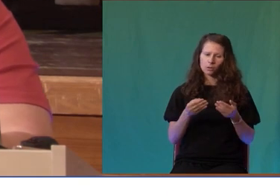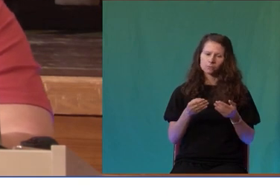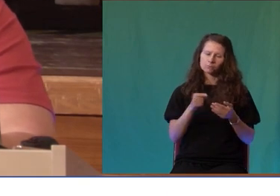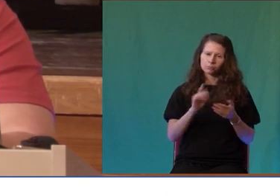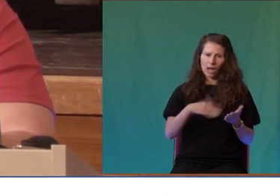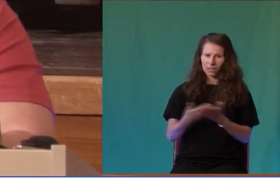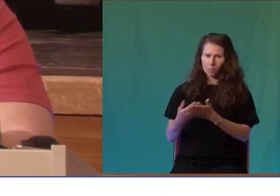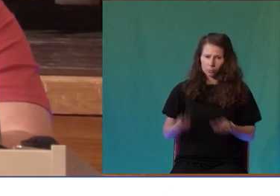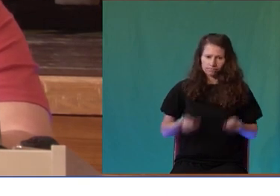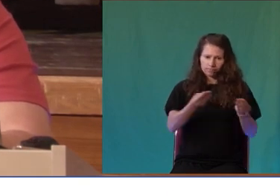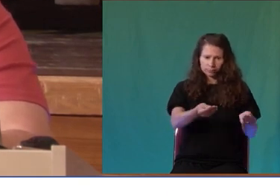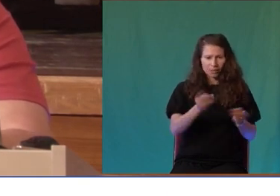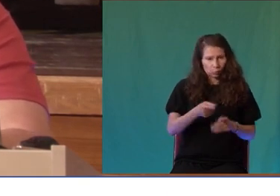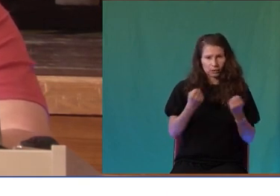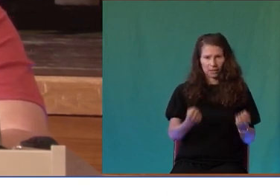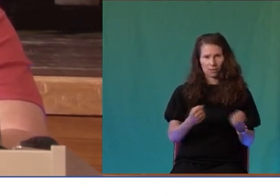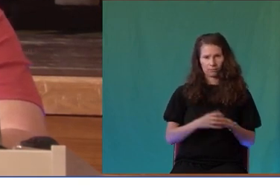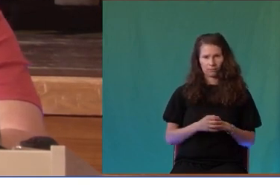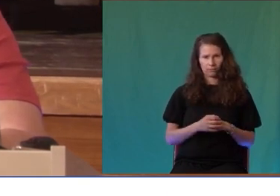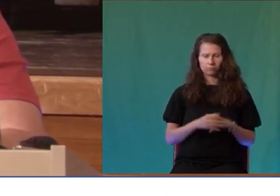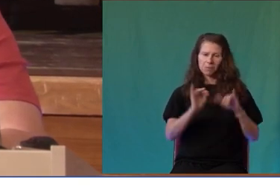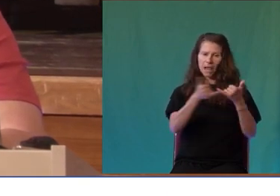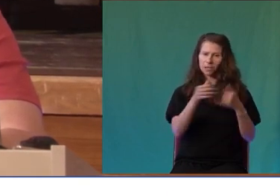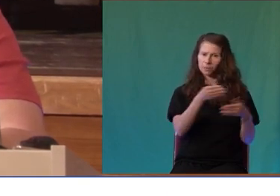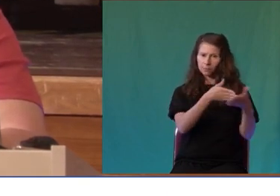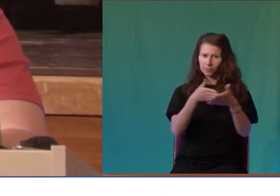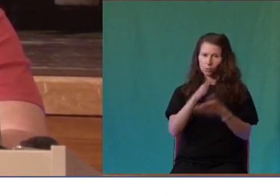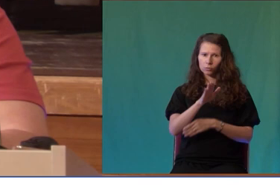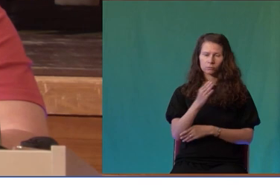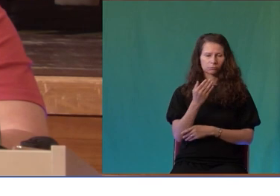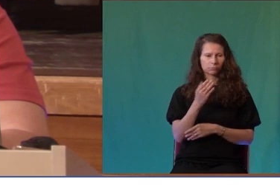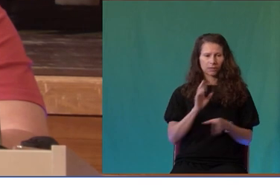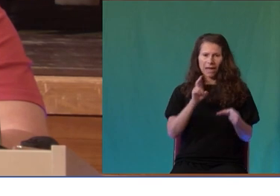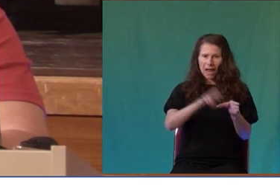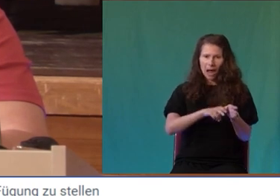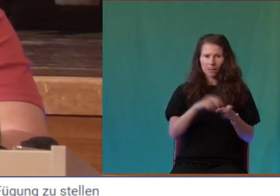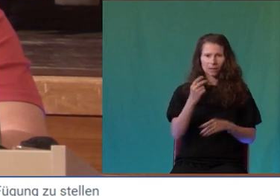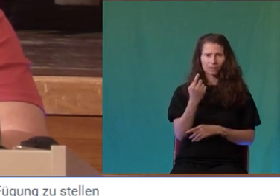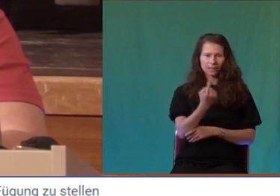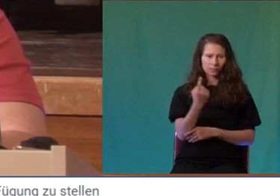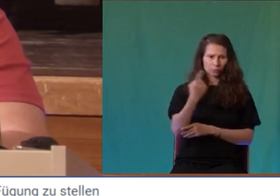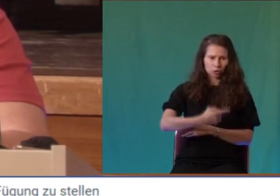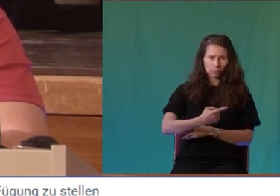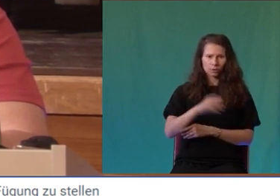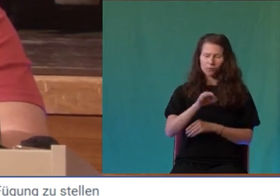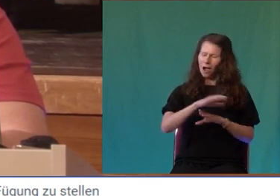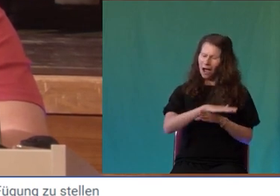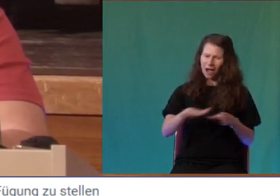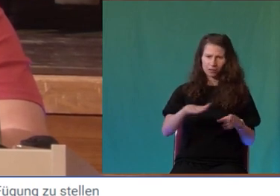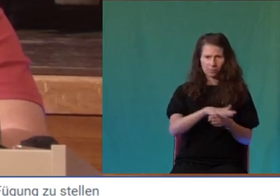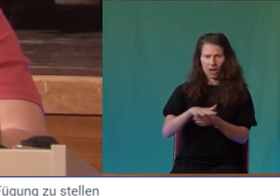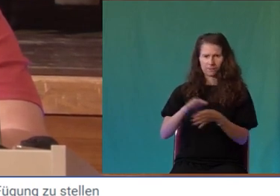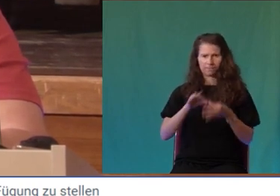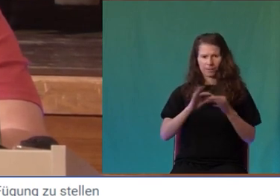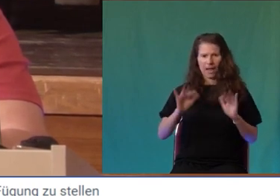Angeboten ist sicherzustellen um Eltern mit Behinderung die selbstbestimmte Teilhabe in allen Belangen ihrer Elternschaft zu ermöglichen